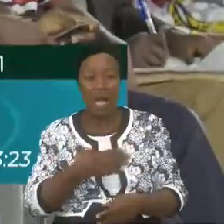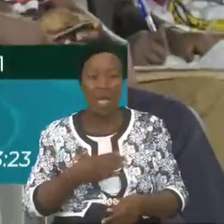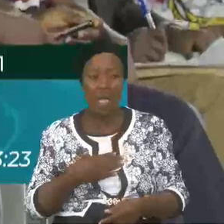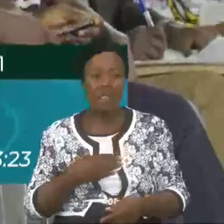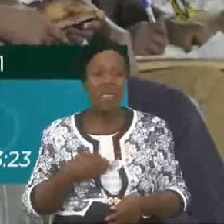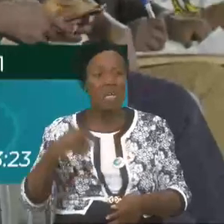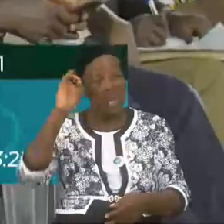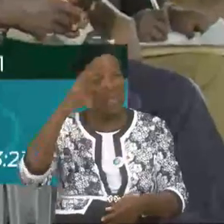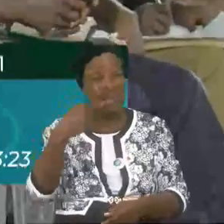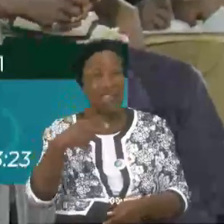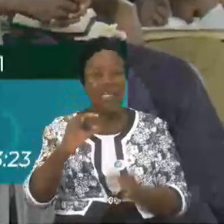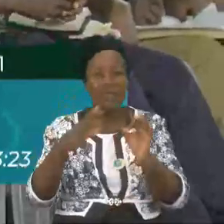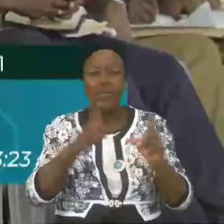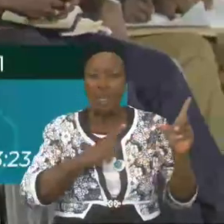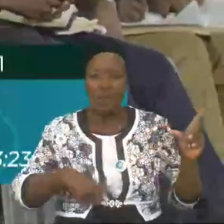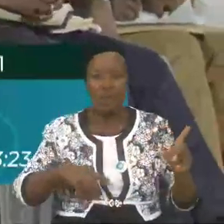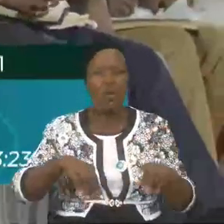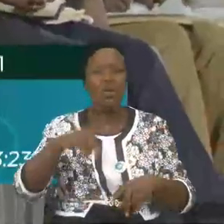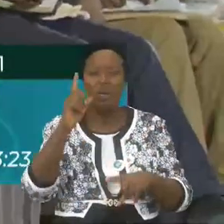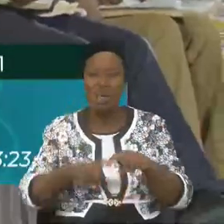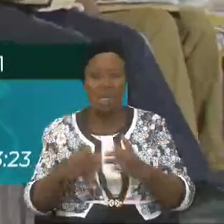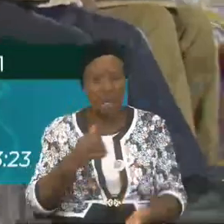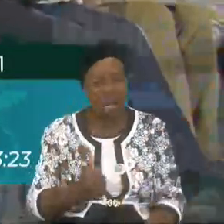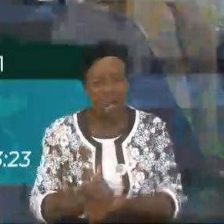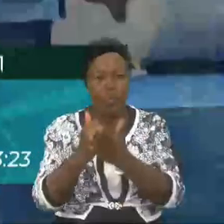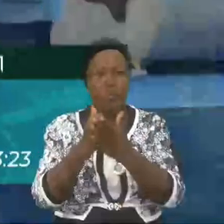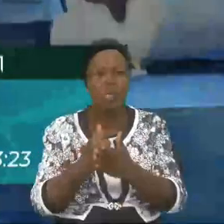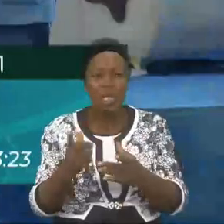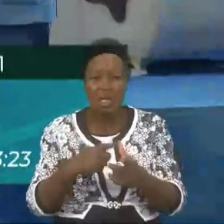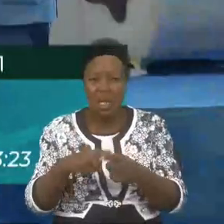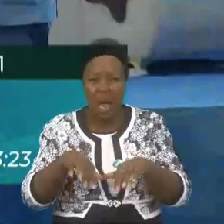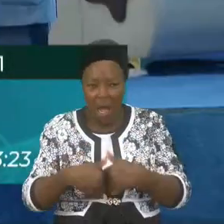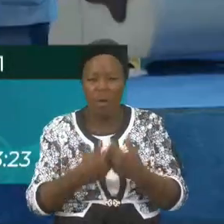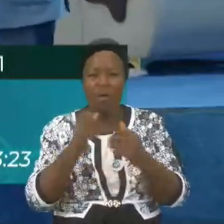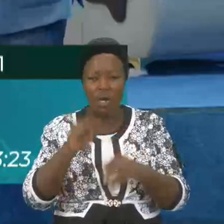2 Rois 6, 27. 2 Rois 6, 27.